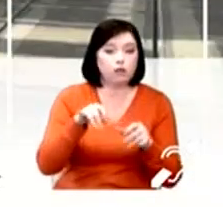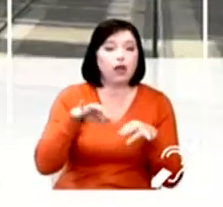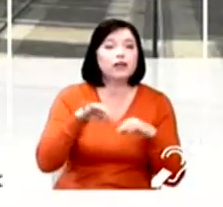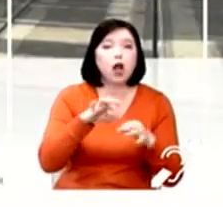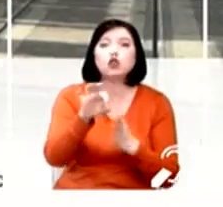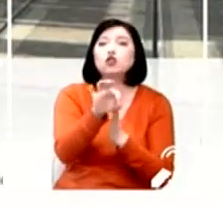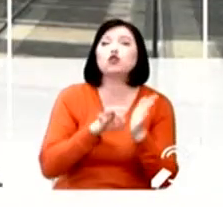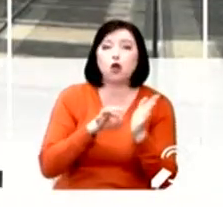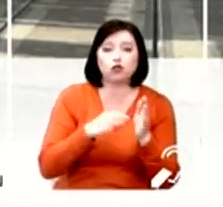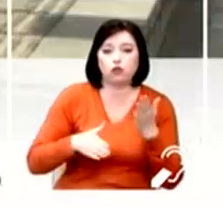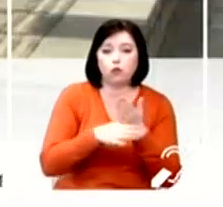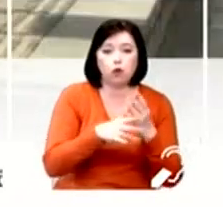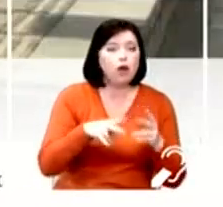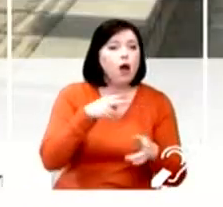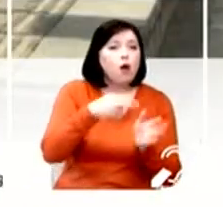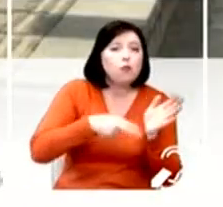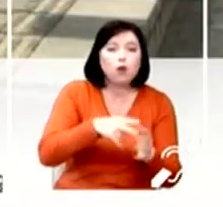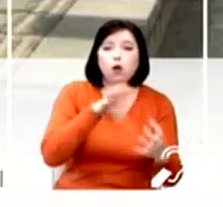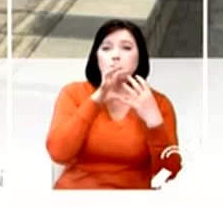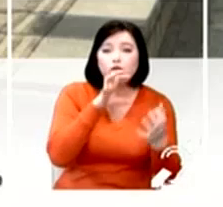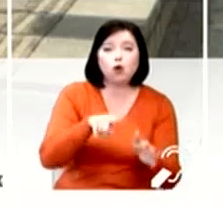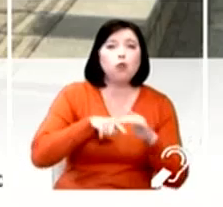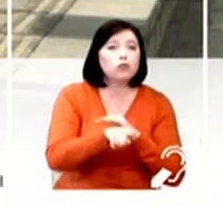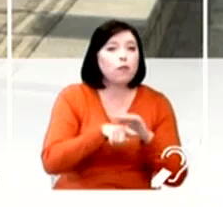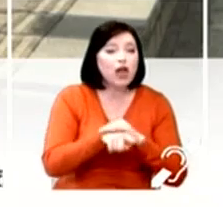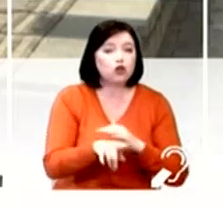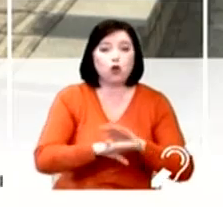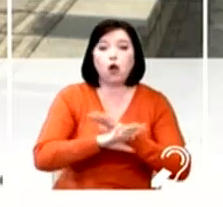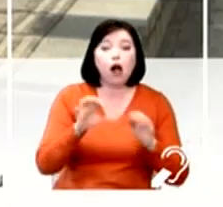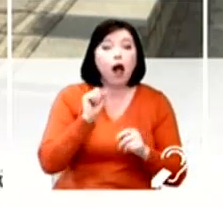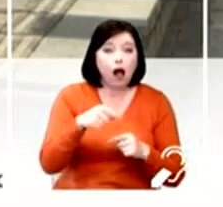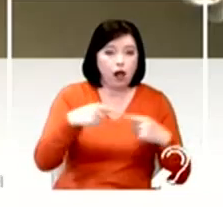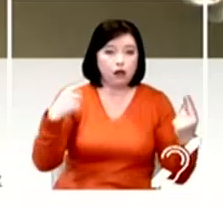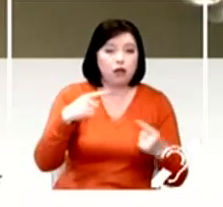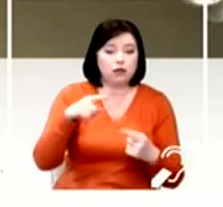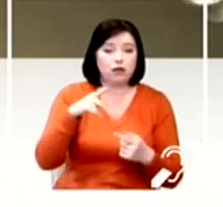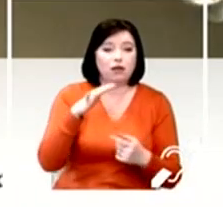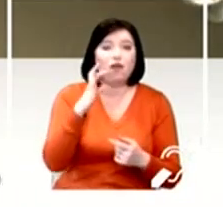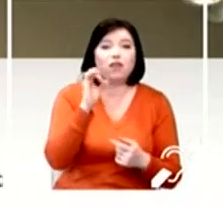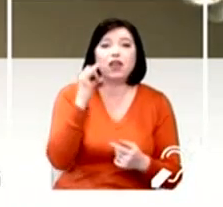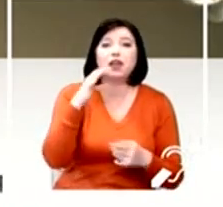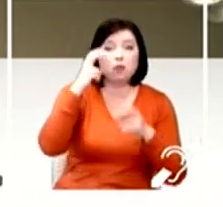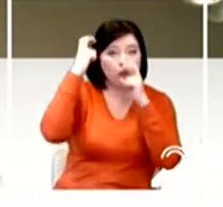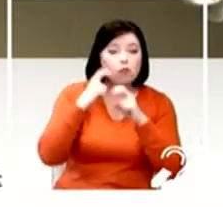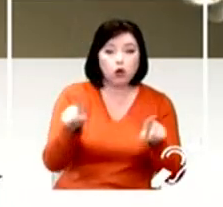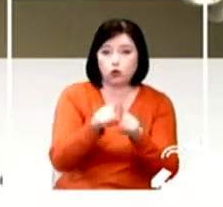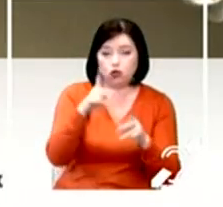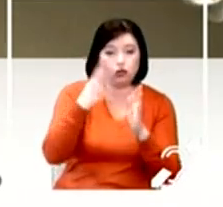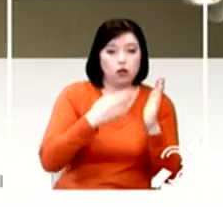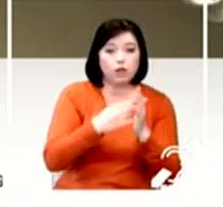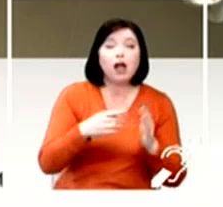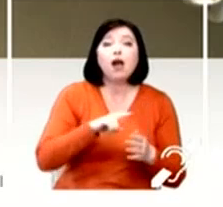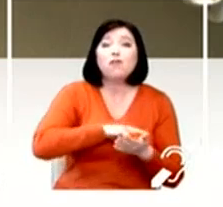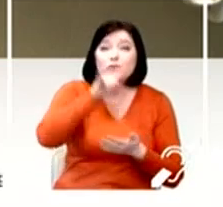transporturilor de urgență, nu circulă trenurile, autobuzele, metroul, iar cursele de feribot au fost anulate. Pentru prima dată,